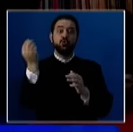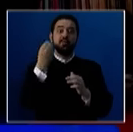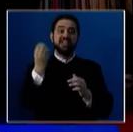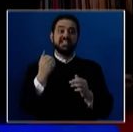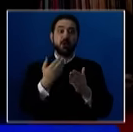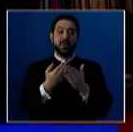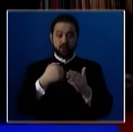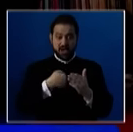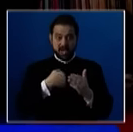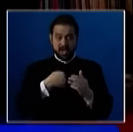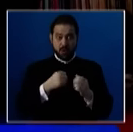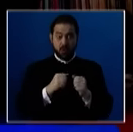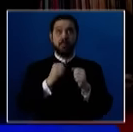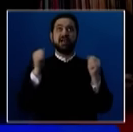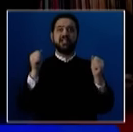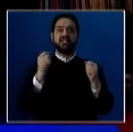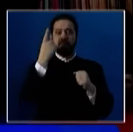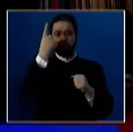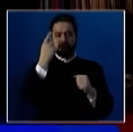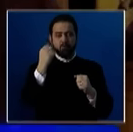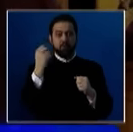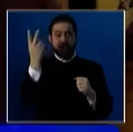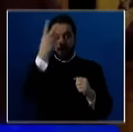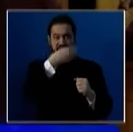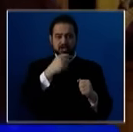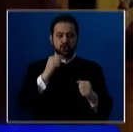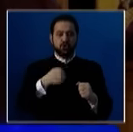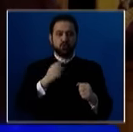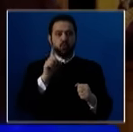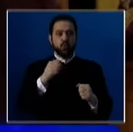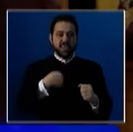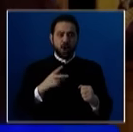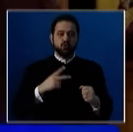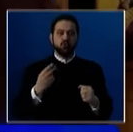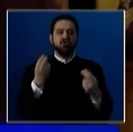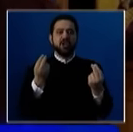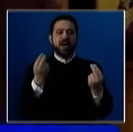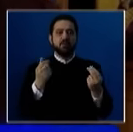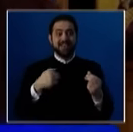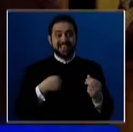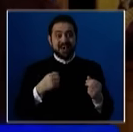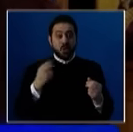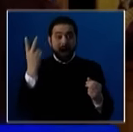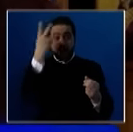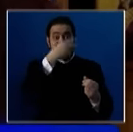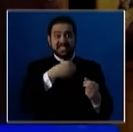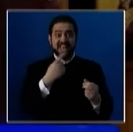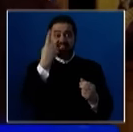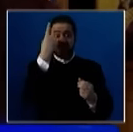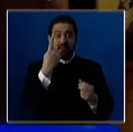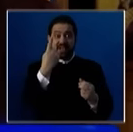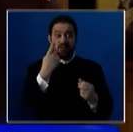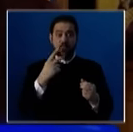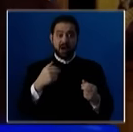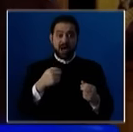m-am trezit mai întâi și mi-am dat seama, nu sunt eu cel mai bun, ci eu sunt care m-am trezit primul și mi-am dat seama că a